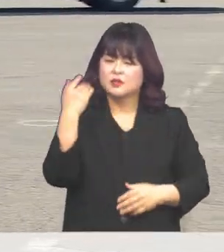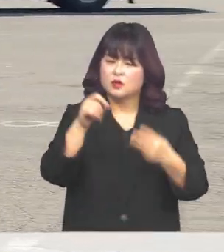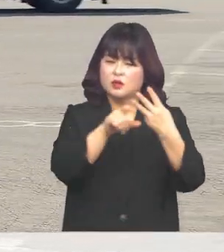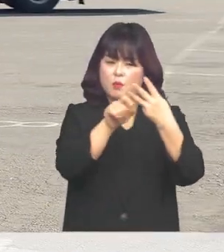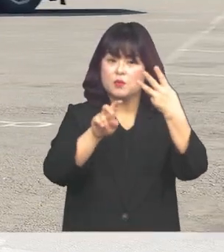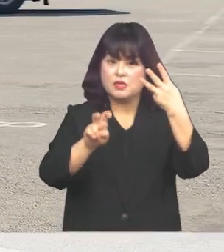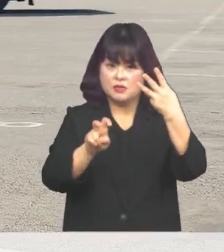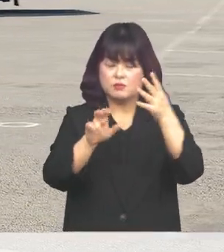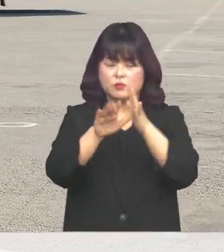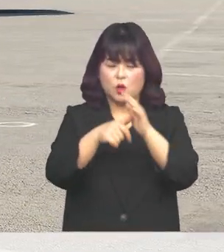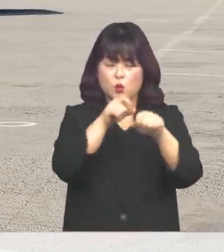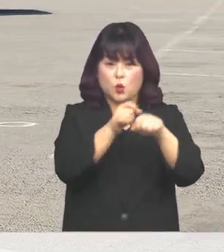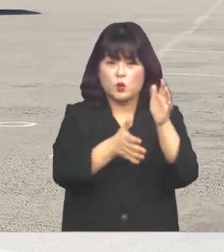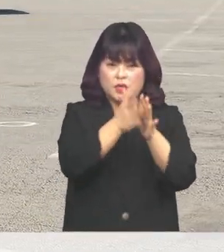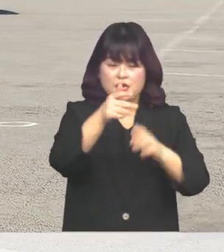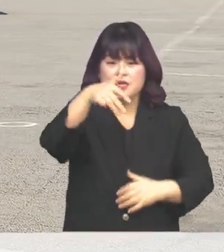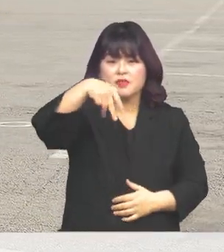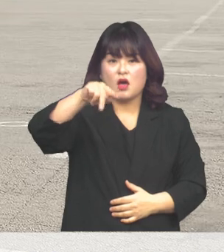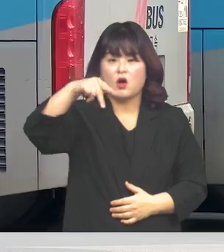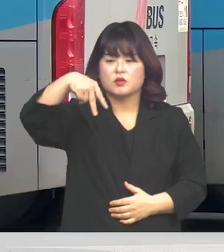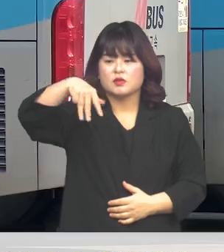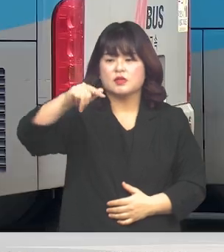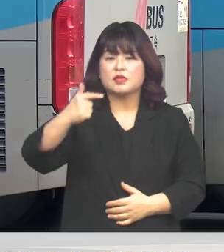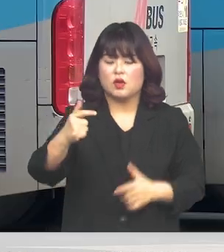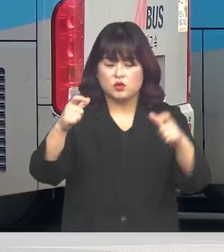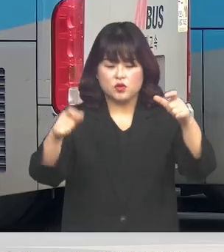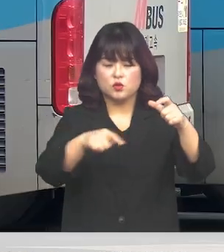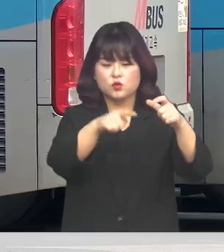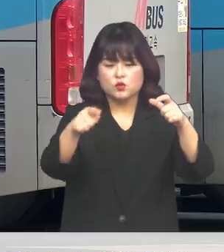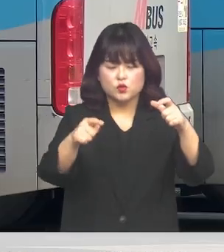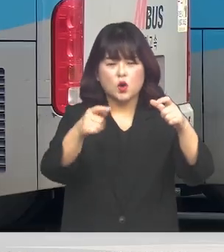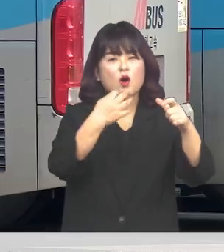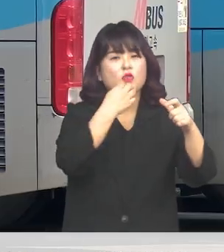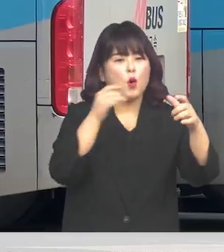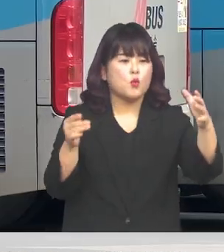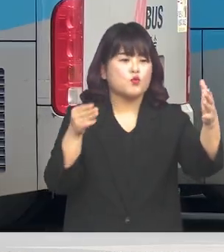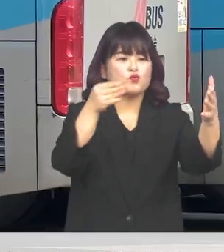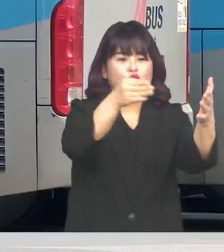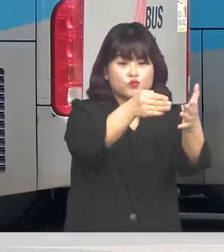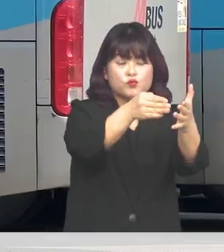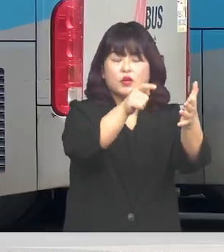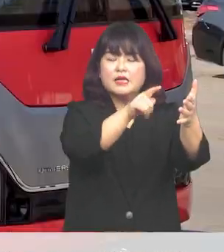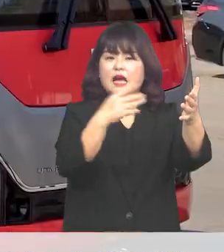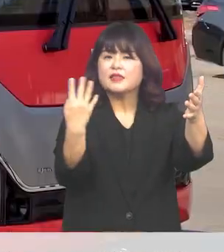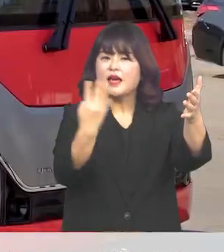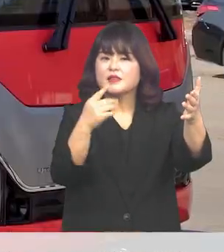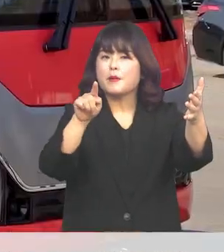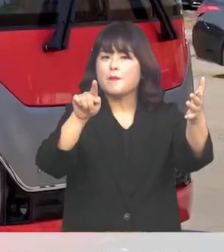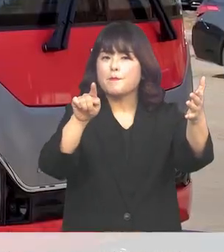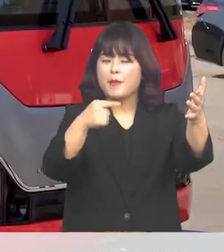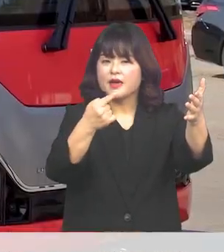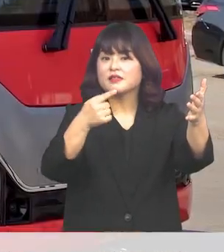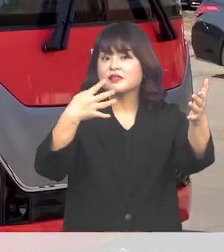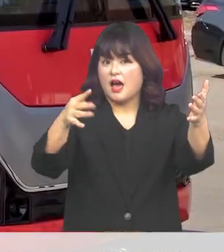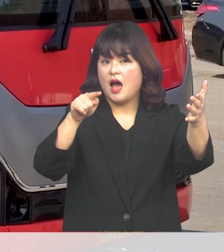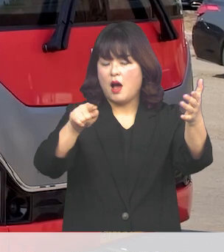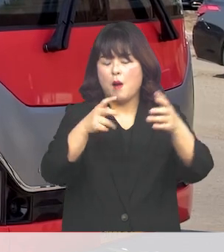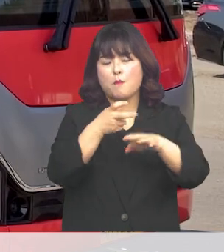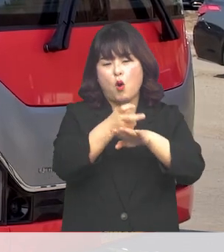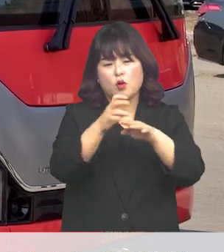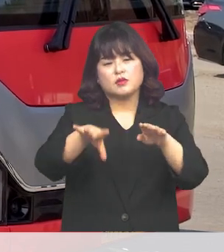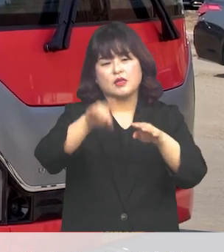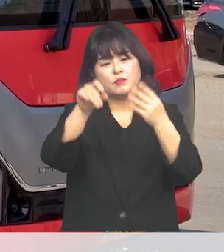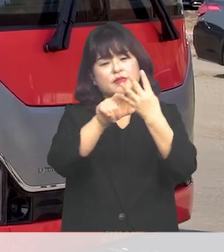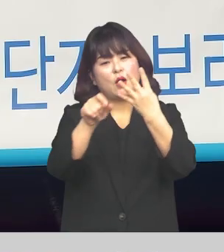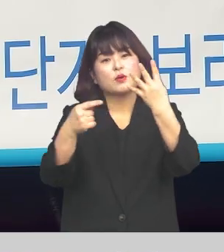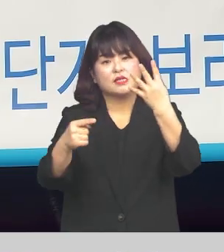용인특례시는 지난 21일 기흥구 서천지구에서 서울역 버스 환승센터까지 운행하는 광역버스 4104번이 4월 1일부터